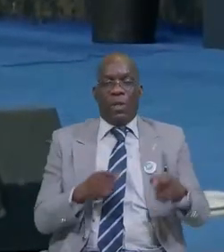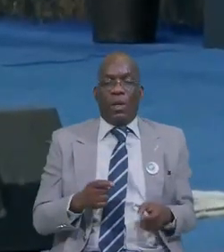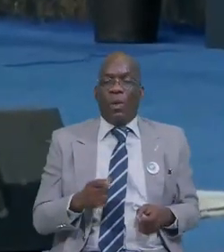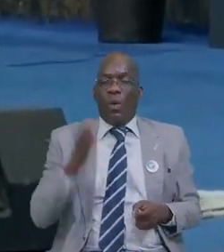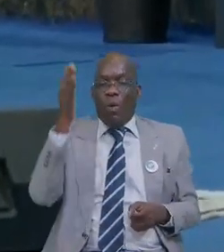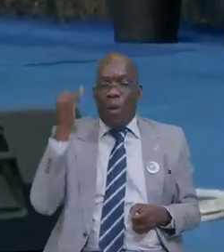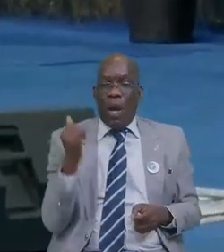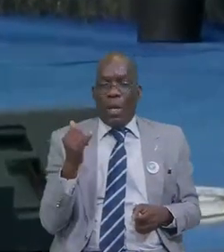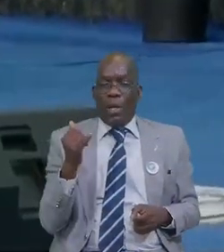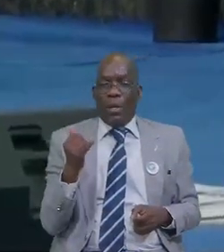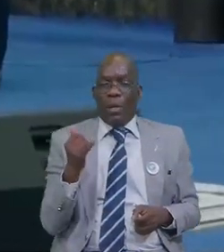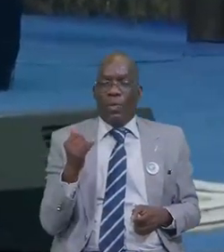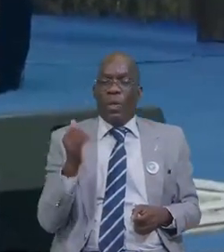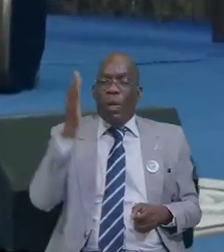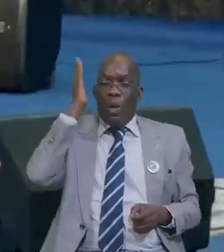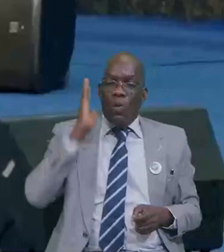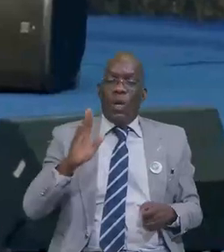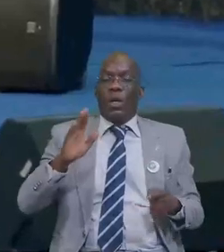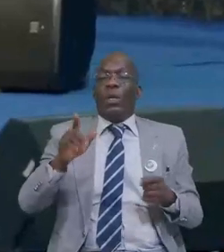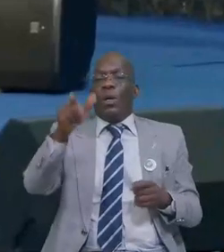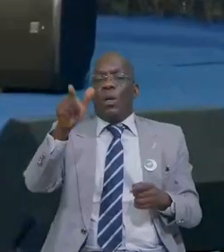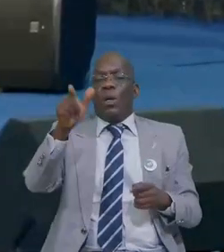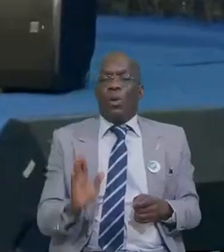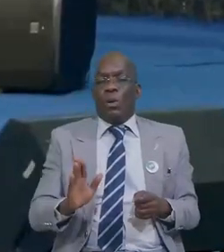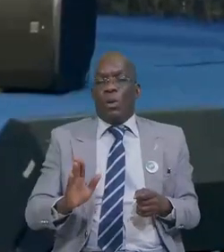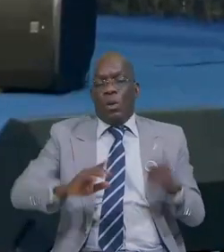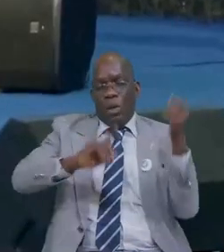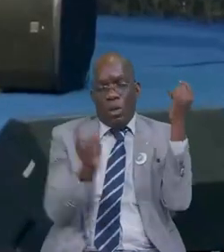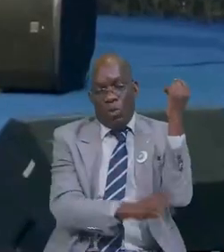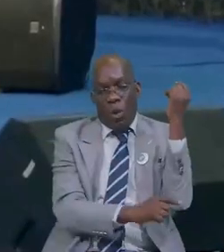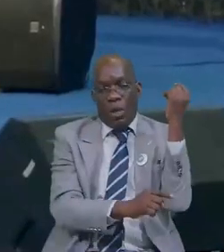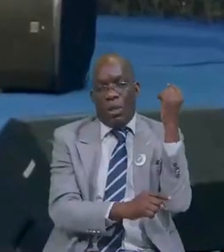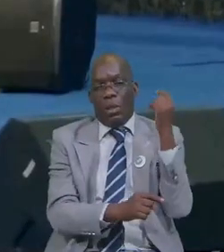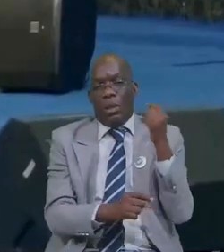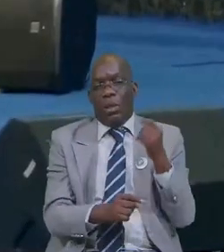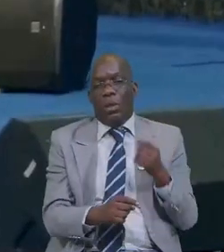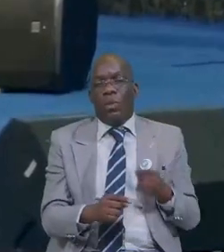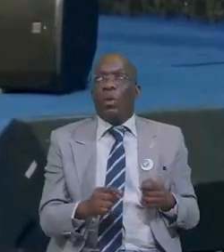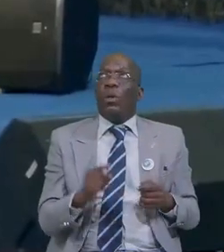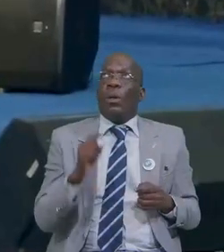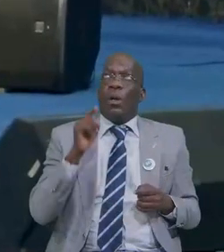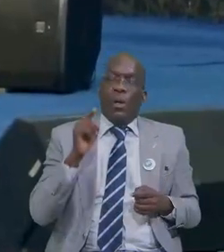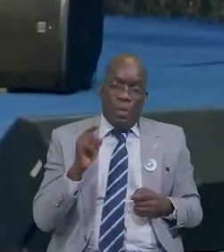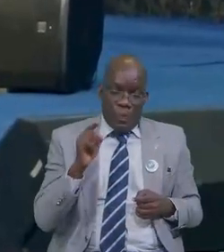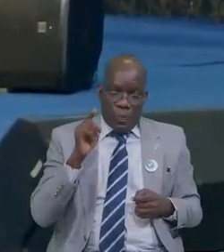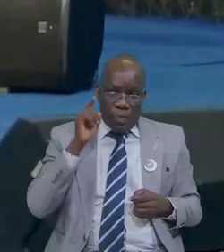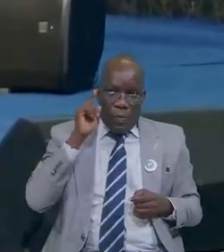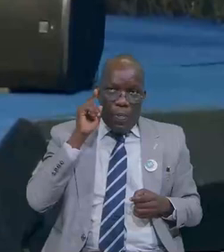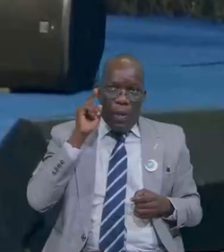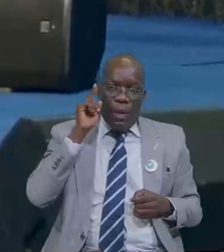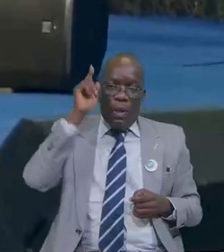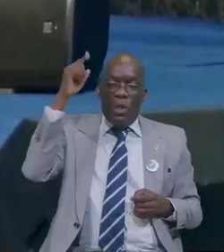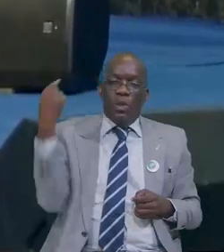Mais pourquoi? Pourquoi Dieu va-t-il frapper, humilier son Fils